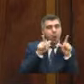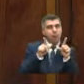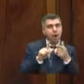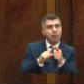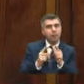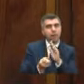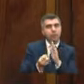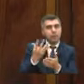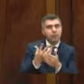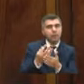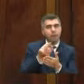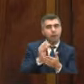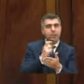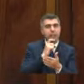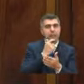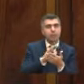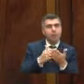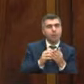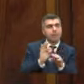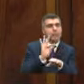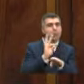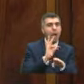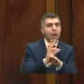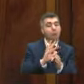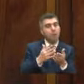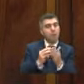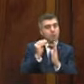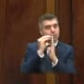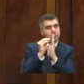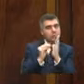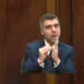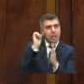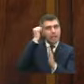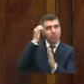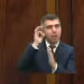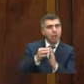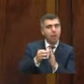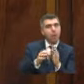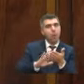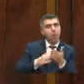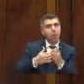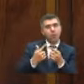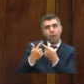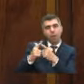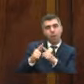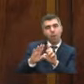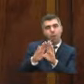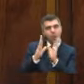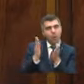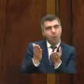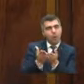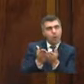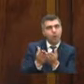روح المقاولة، إدماجها في جميع التكوينات، بالإضافة إلى تحسين المهارات بمختلف أنواعها